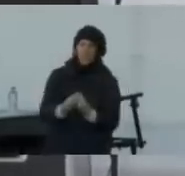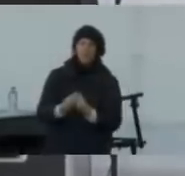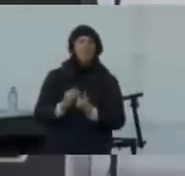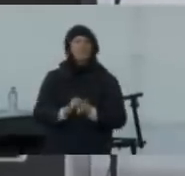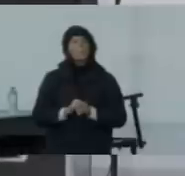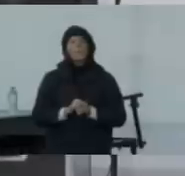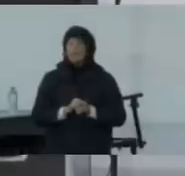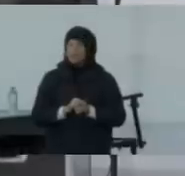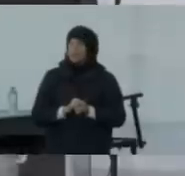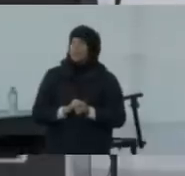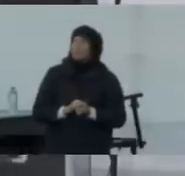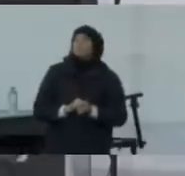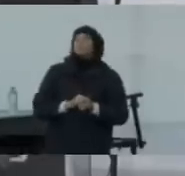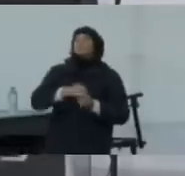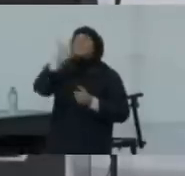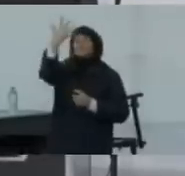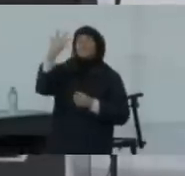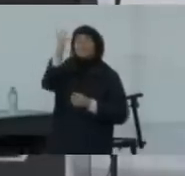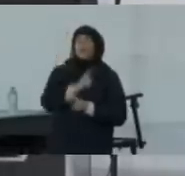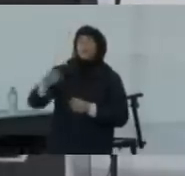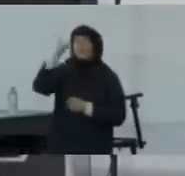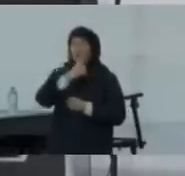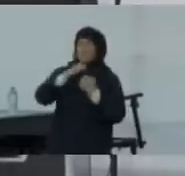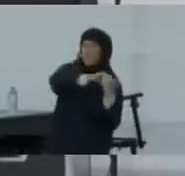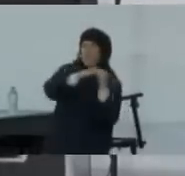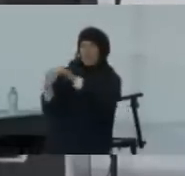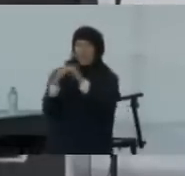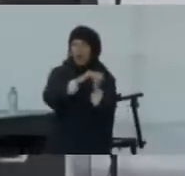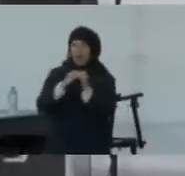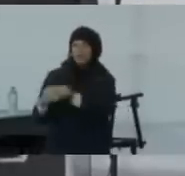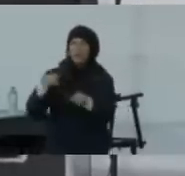Dopo 5 giorni di lotta, e io devo ringraziare